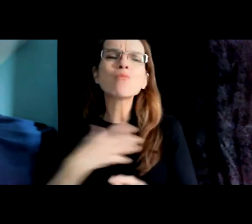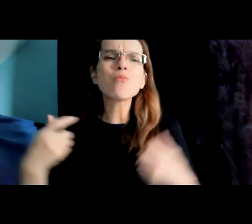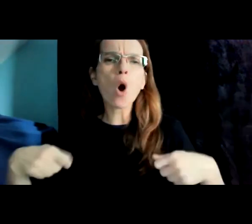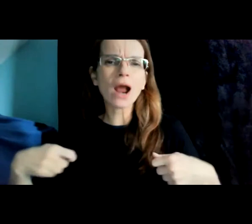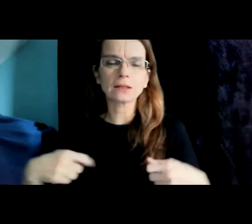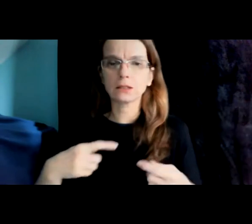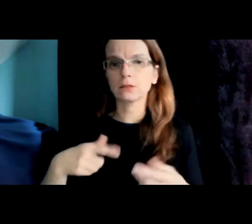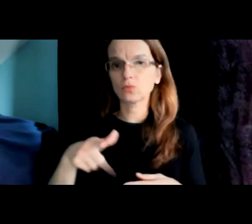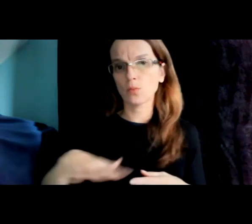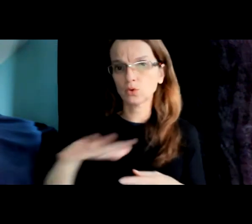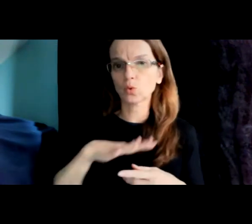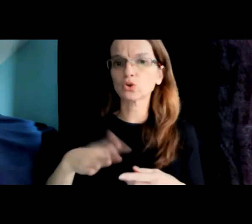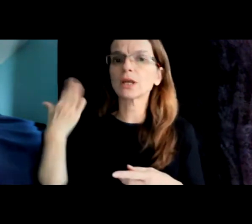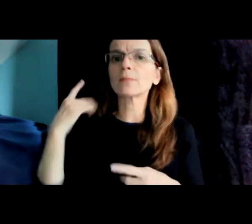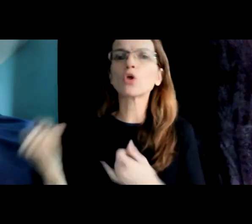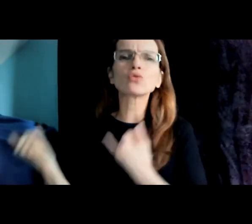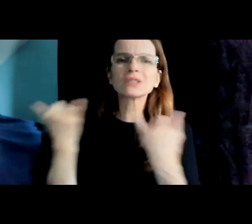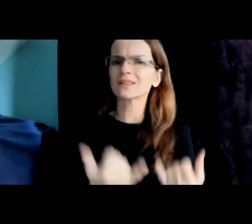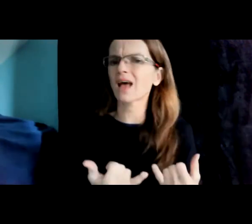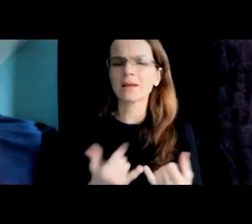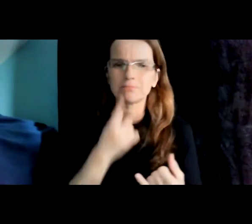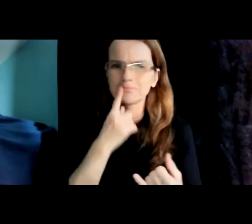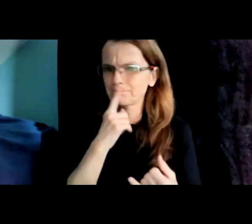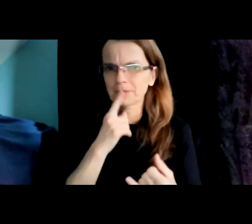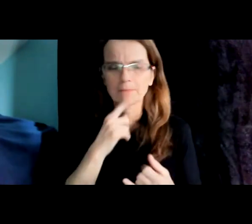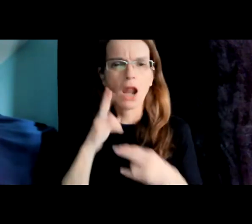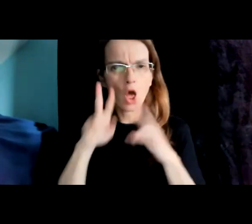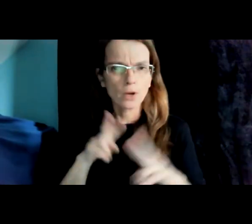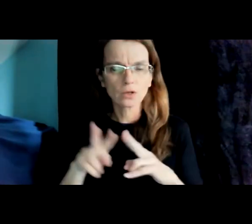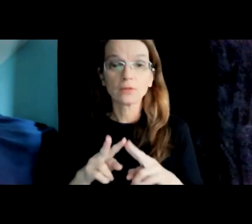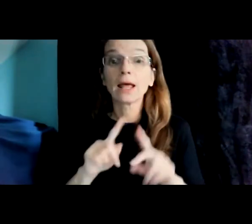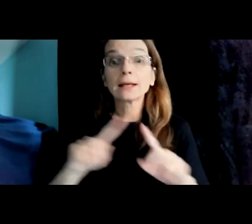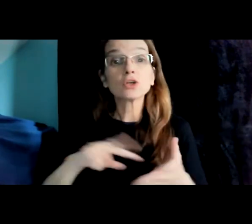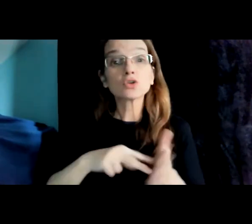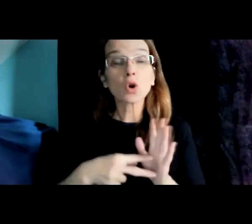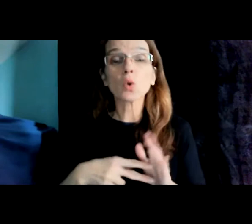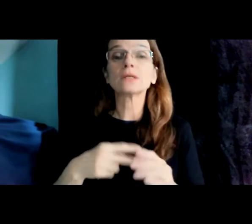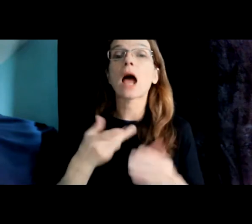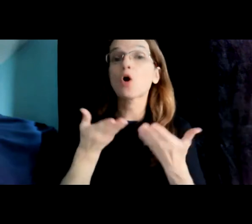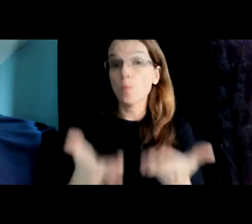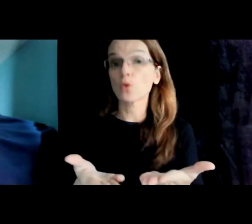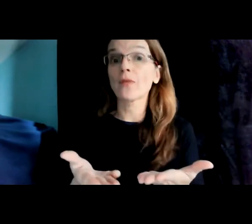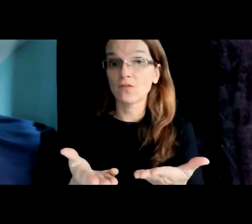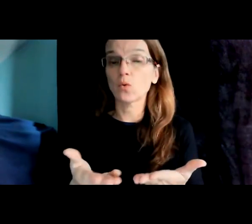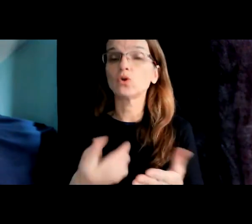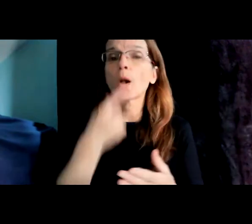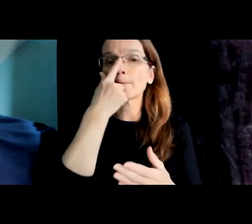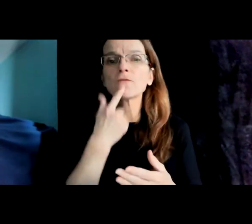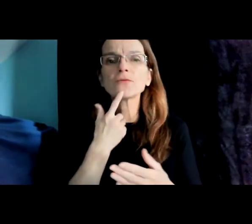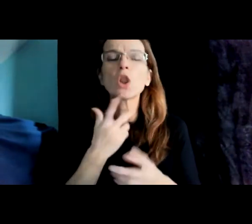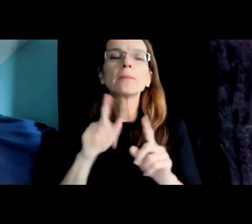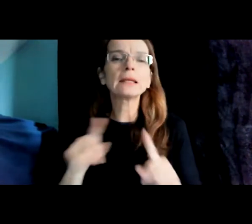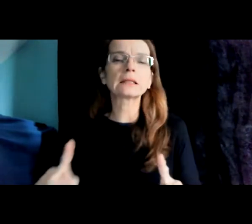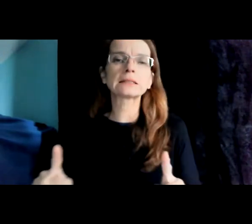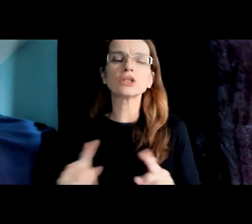pogledu podhranjeno. Veliko pomoč bo strokovnjakom različnih profilov, študentom in vsem, ki se bodo kakorkoli ukvarjali